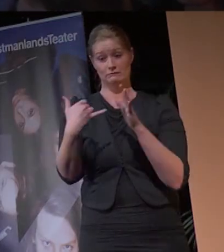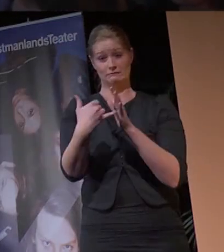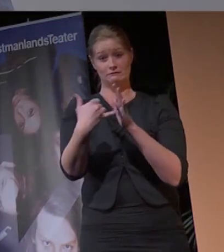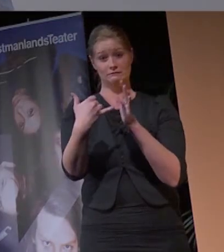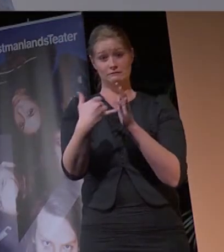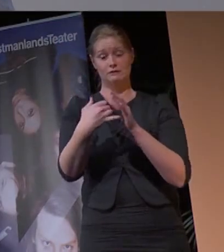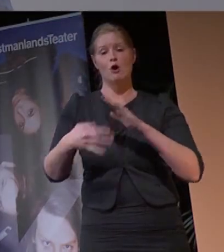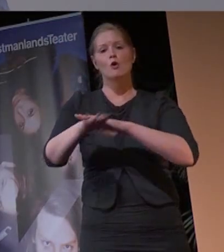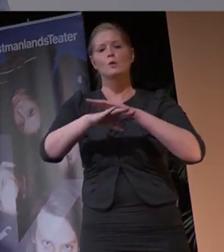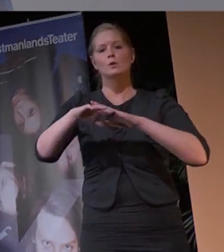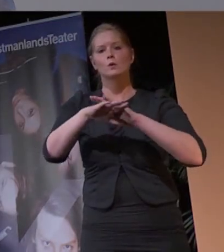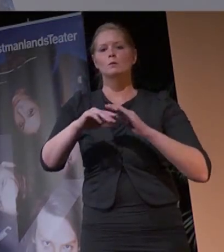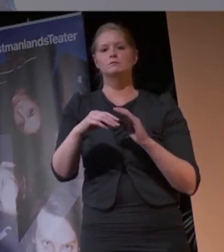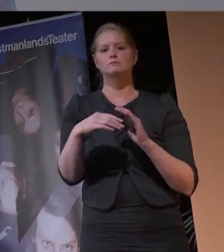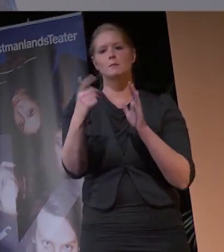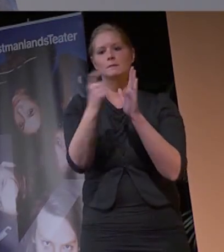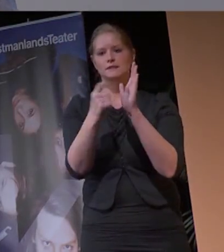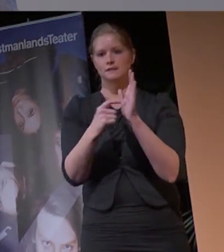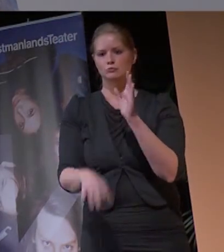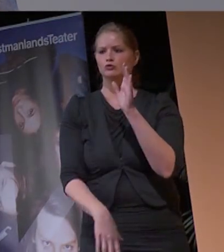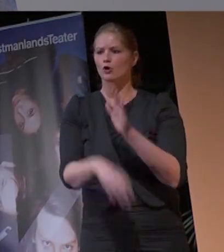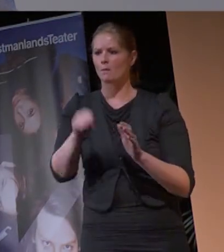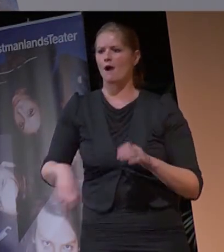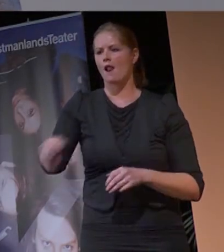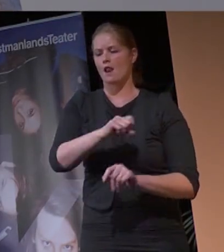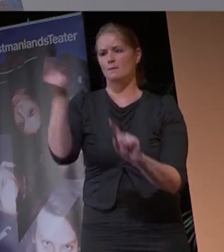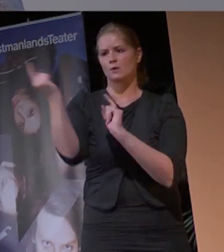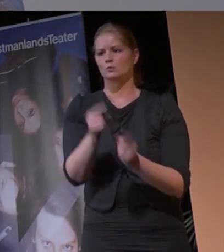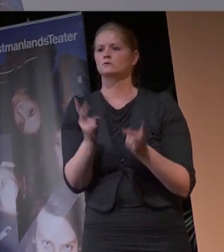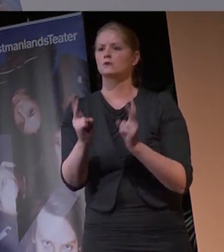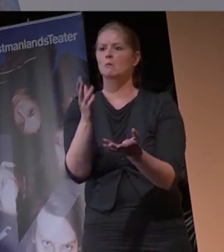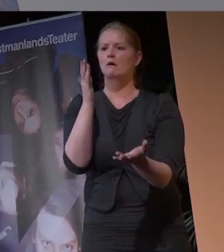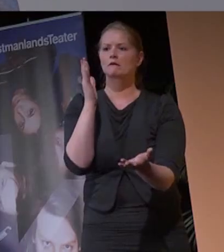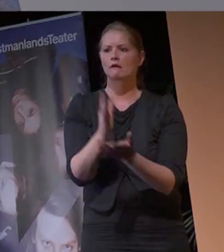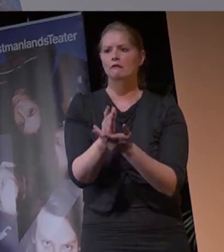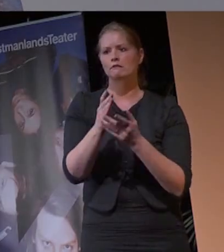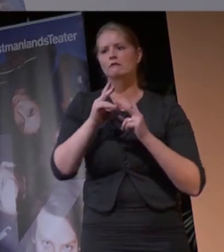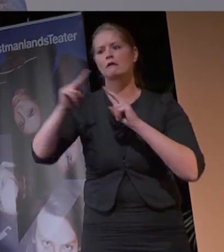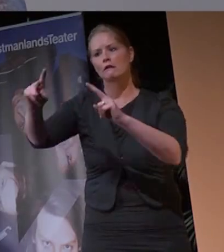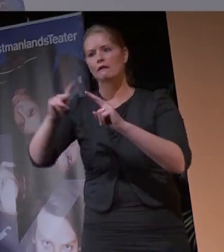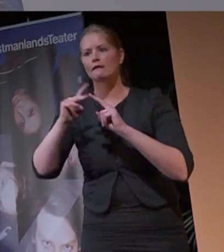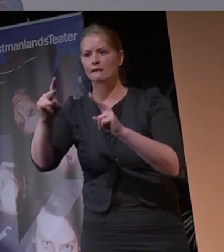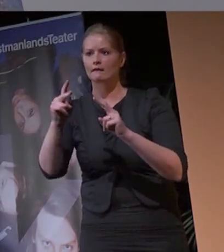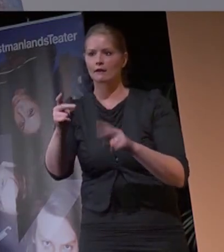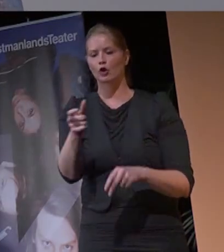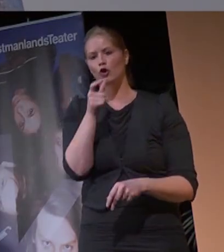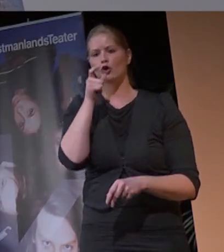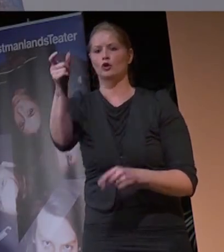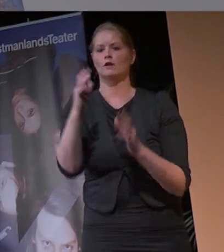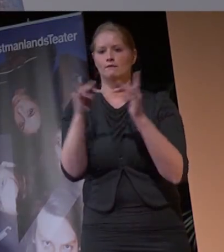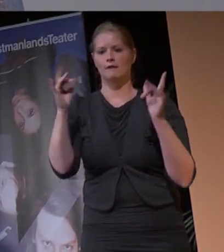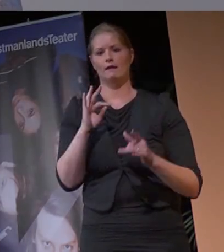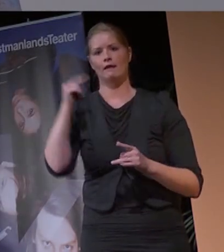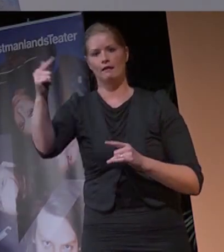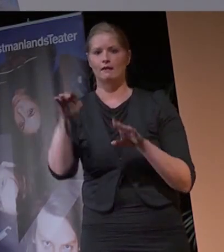grundläggande principer fram, såsom alla människors lika värde, yttrandefrihet, jämlikhet och